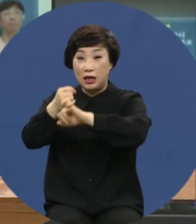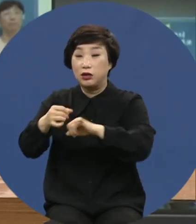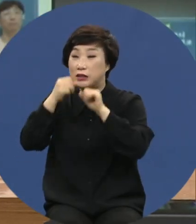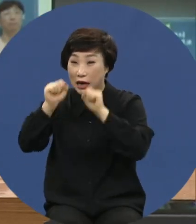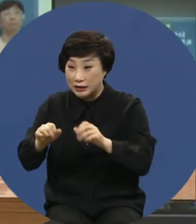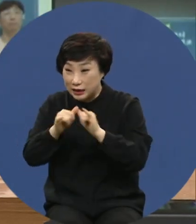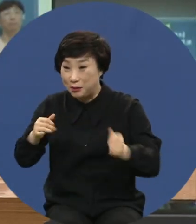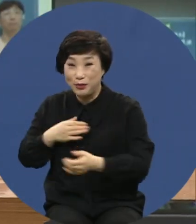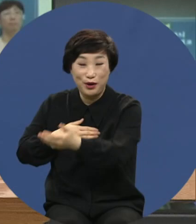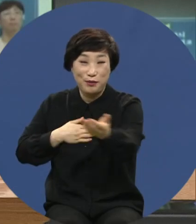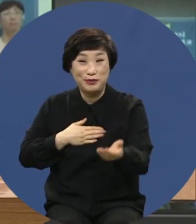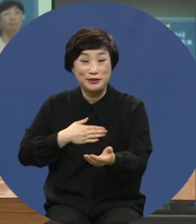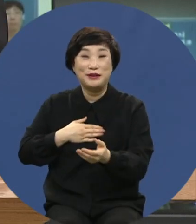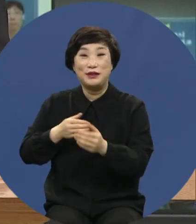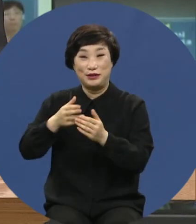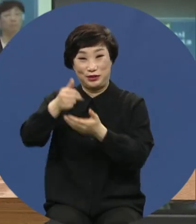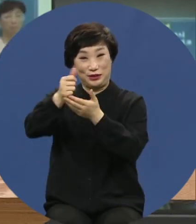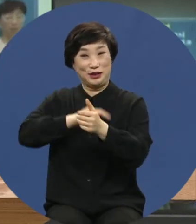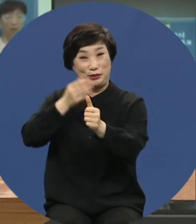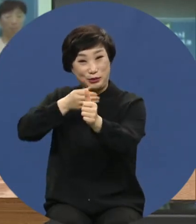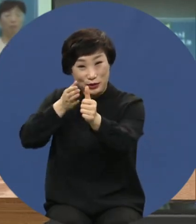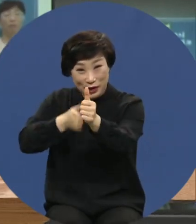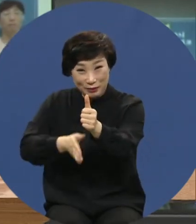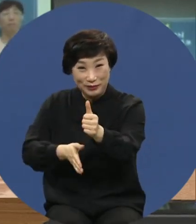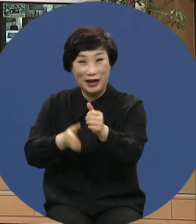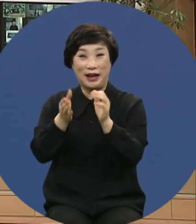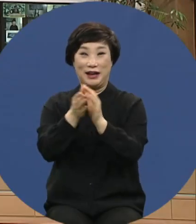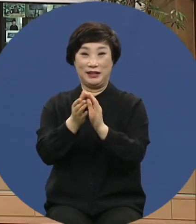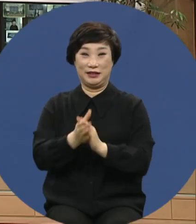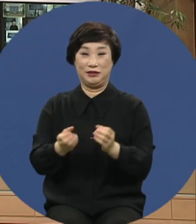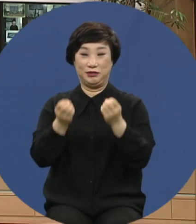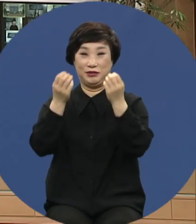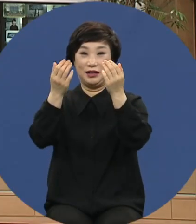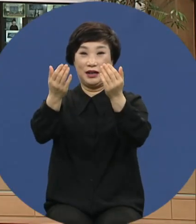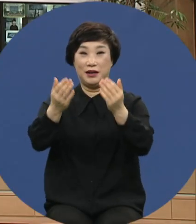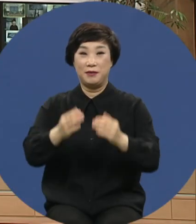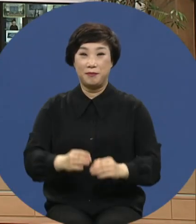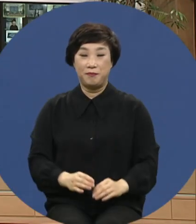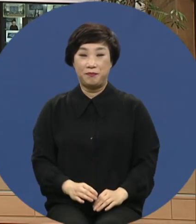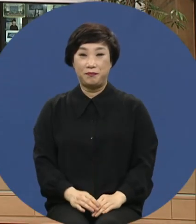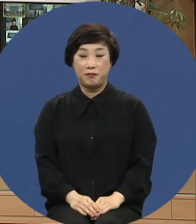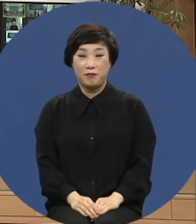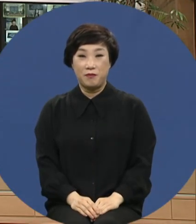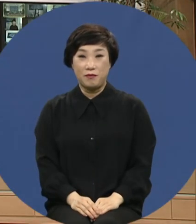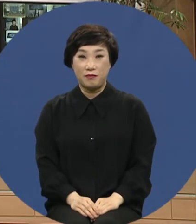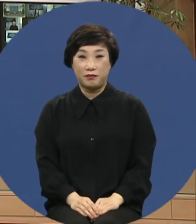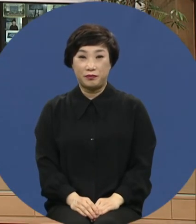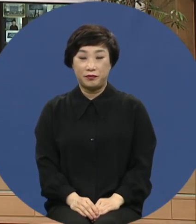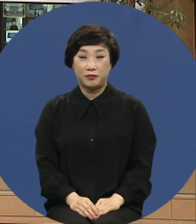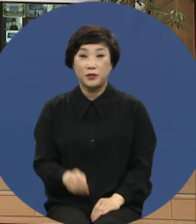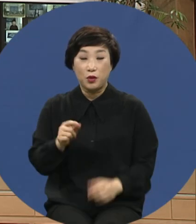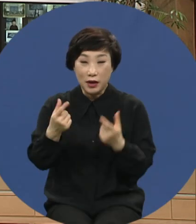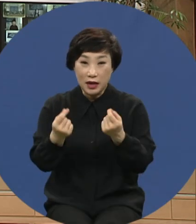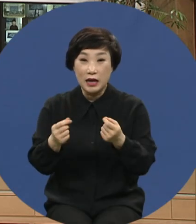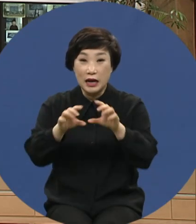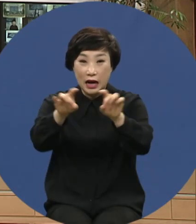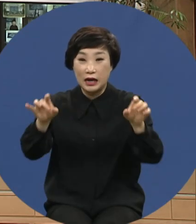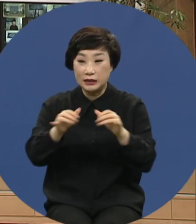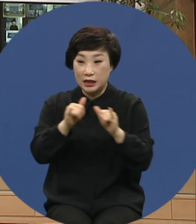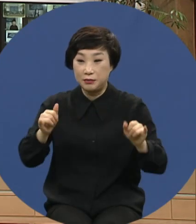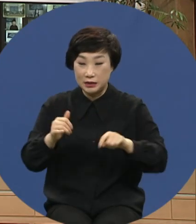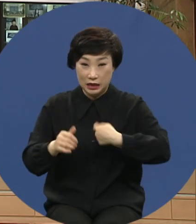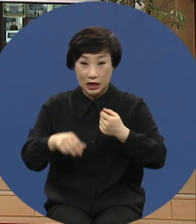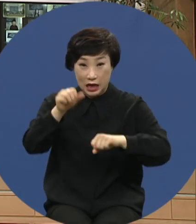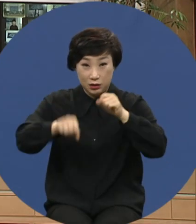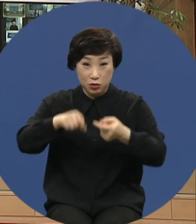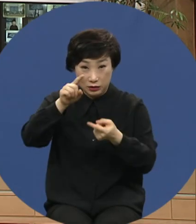되기를 주님의 이름으로 축원합니다. 할렐루야. 예, 이렇게 각 사람의 자기